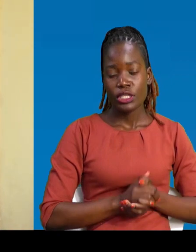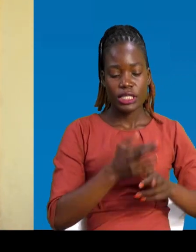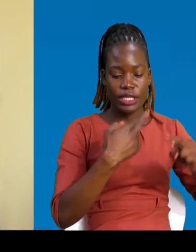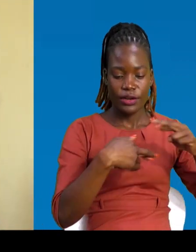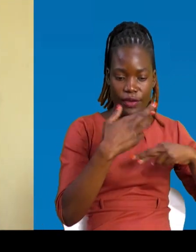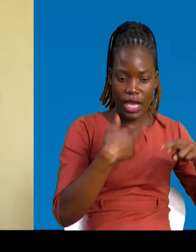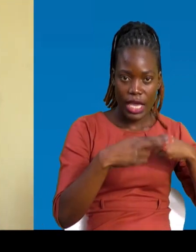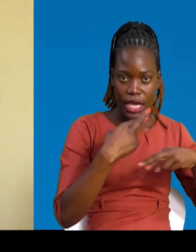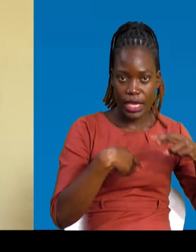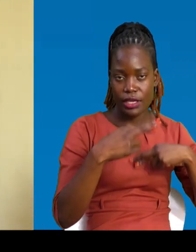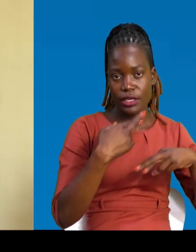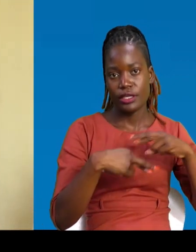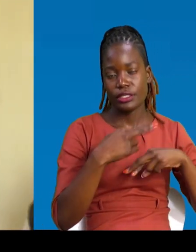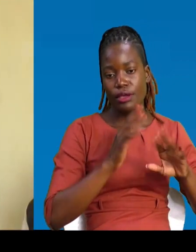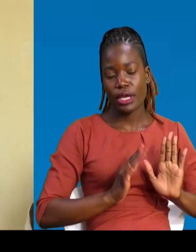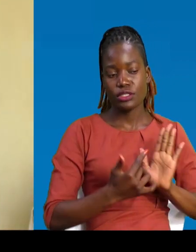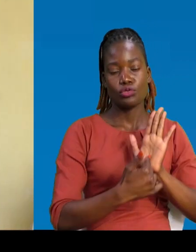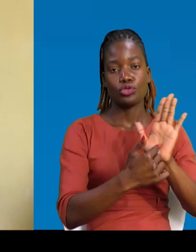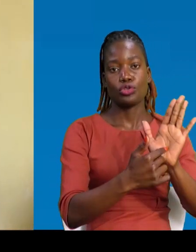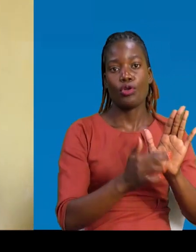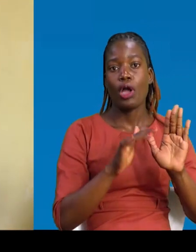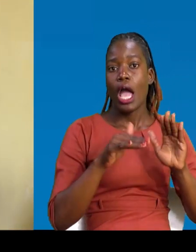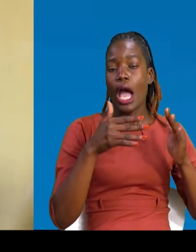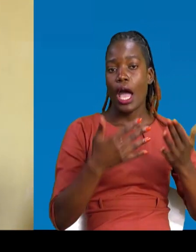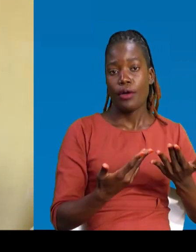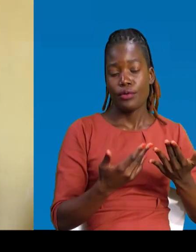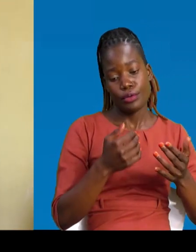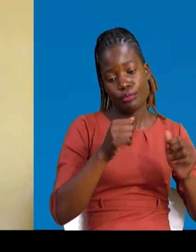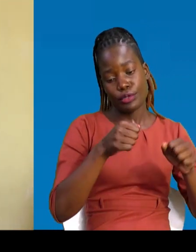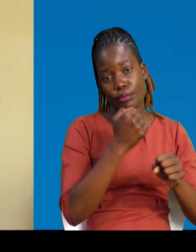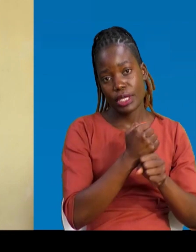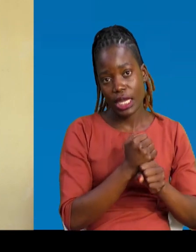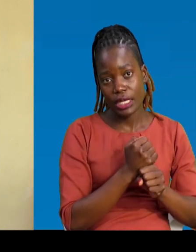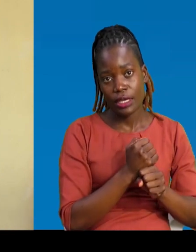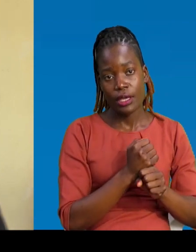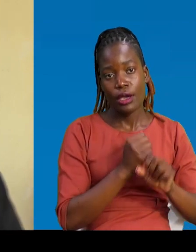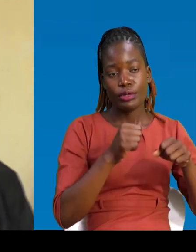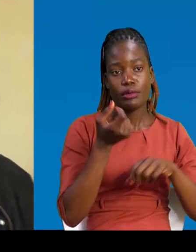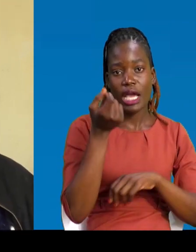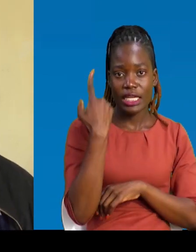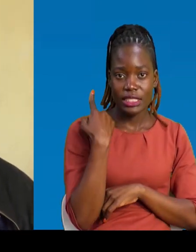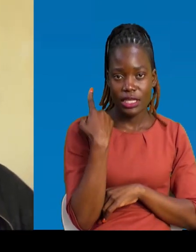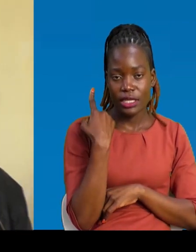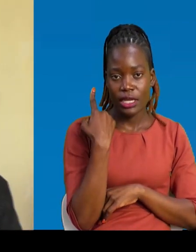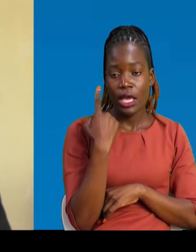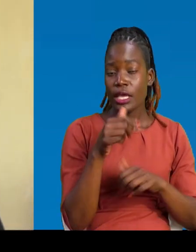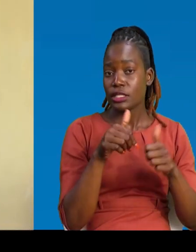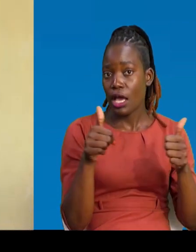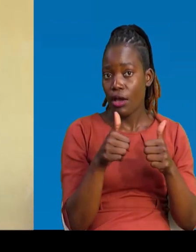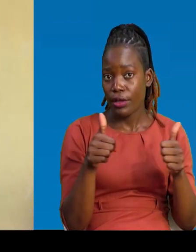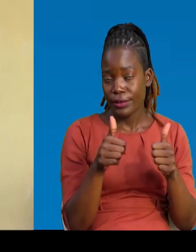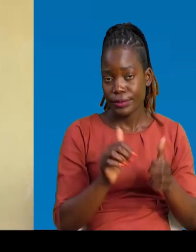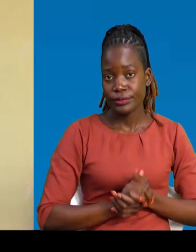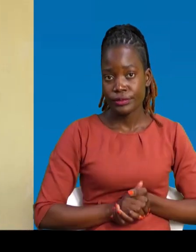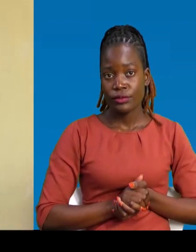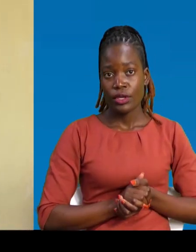yani kuwaonyesha yani how it's done so that you can understand. Sawa.